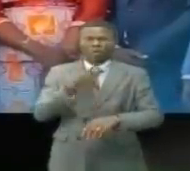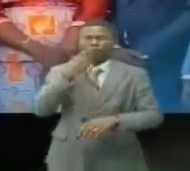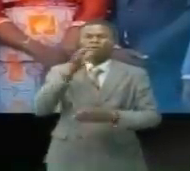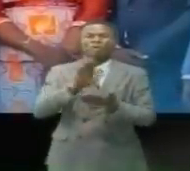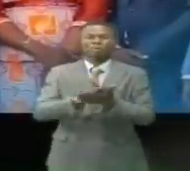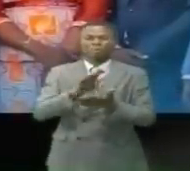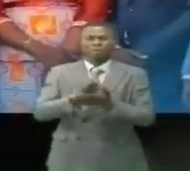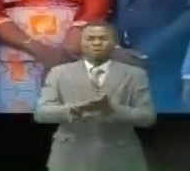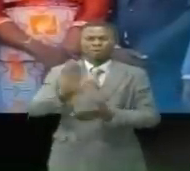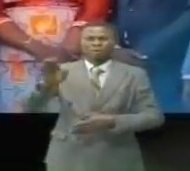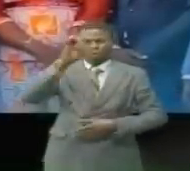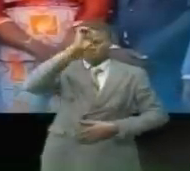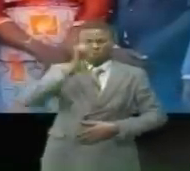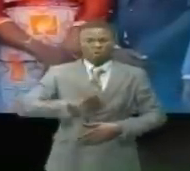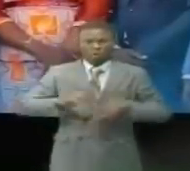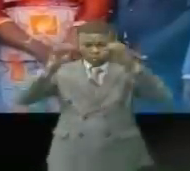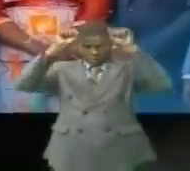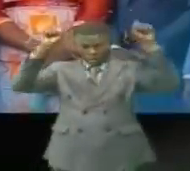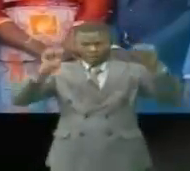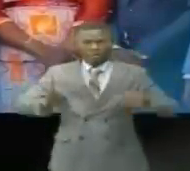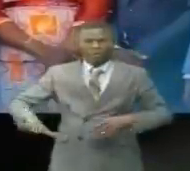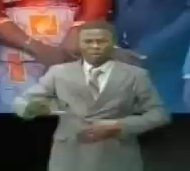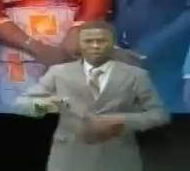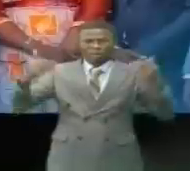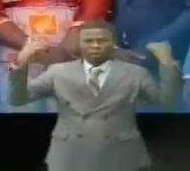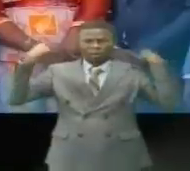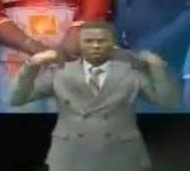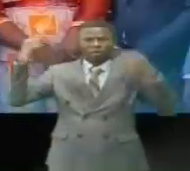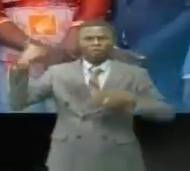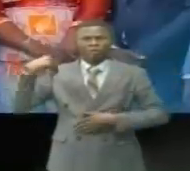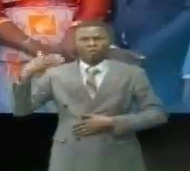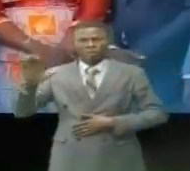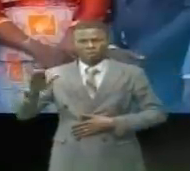Son Excellence, Monsieur le président de la République, chef de l'État,